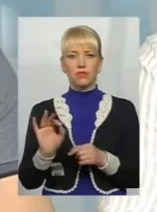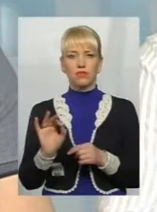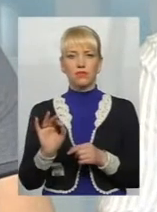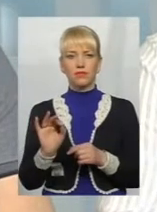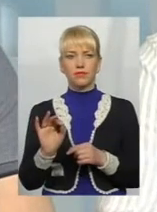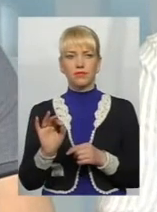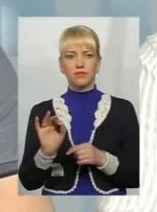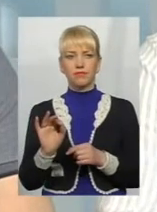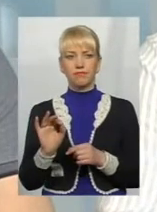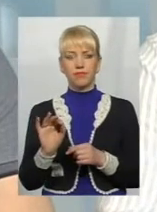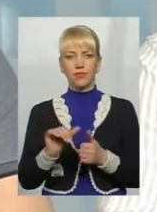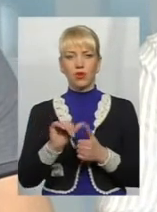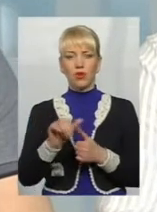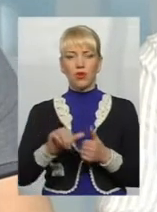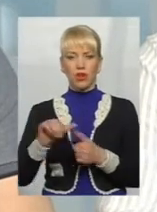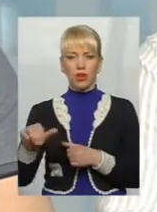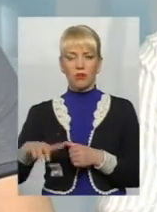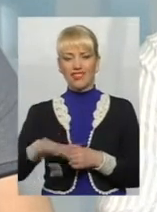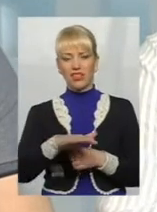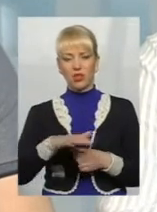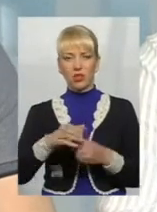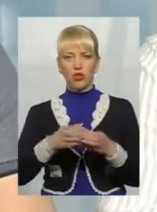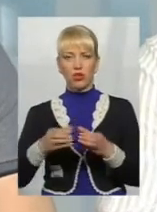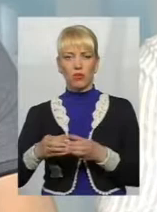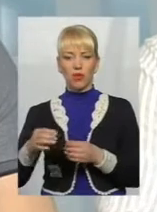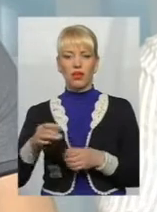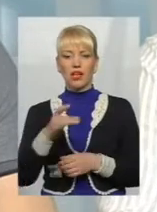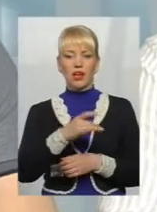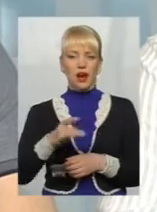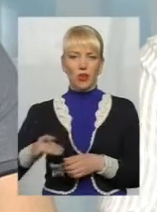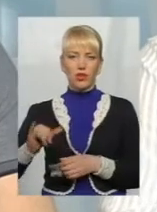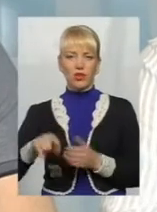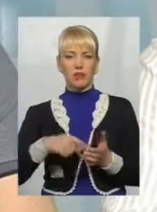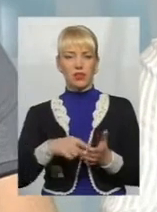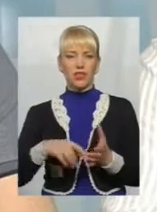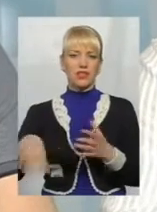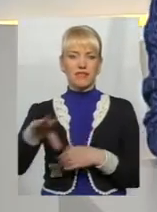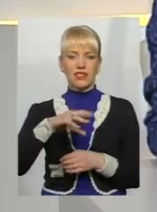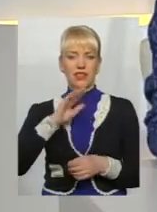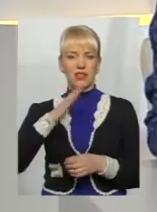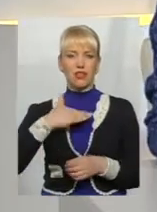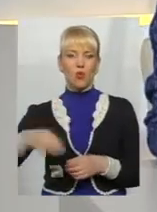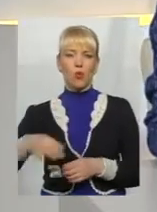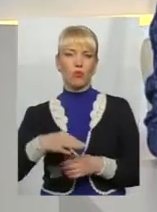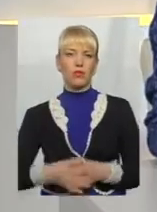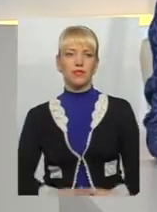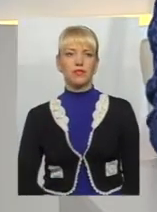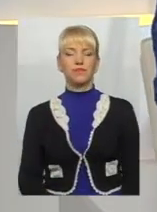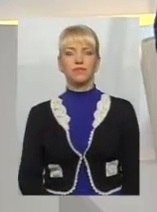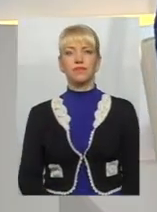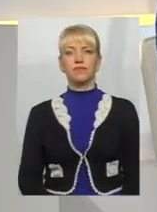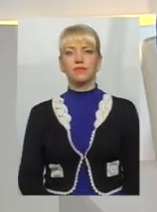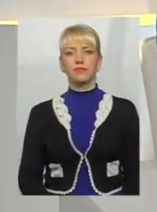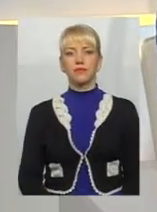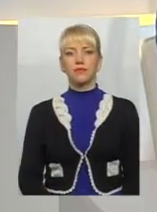по окремих територіальних громадах, районах та містах. Наприклад, всієї нашої області. Пане Олександре, скажіть, будь ласка,